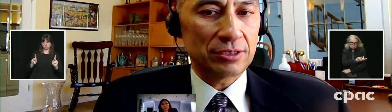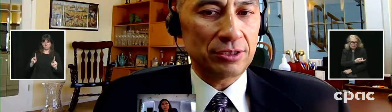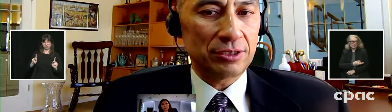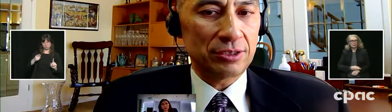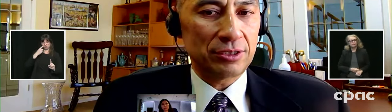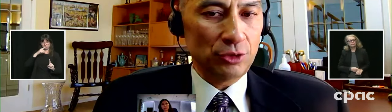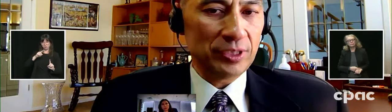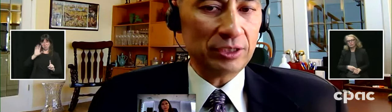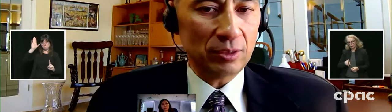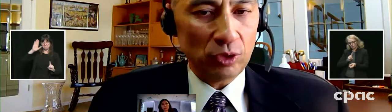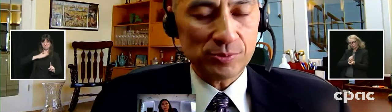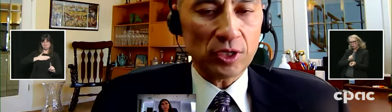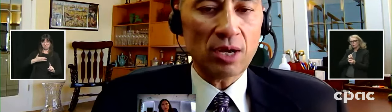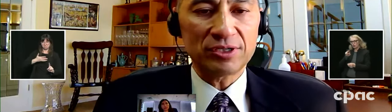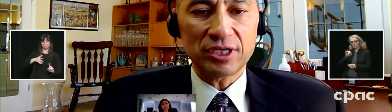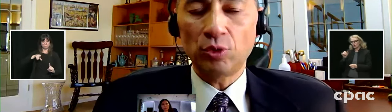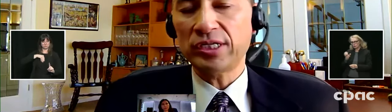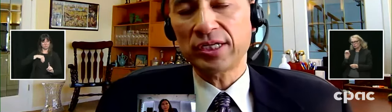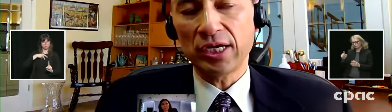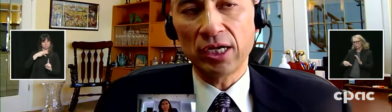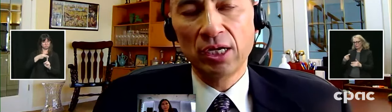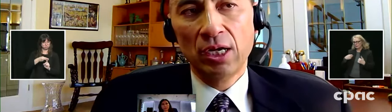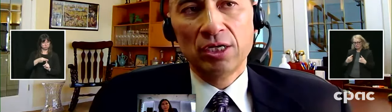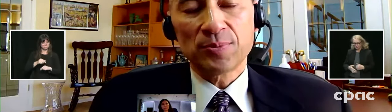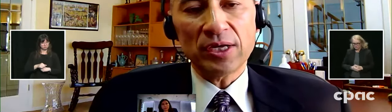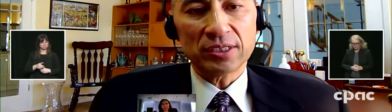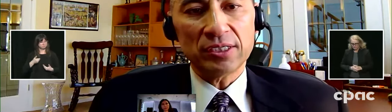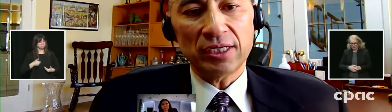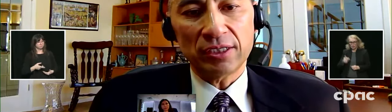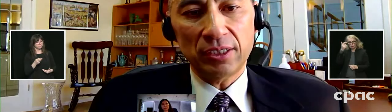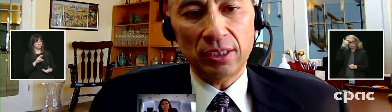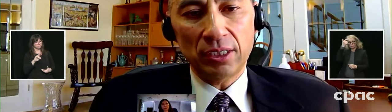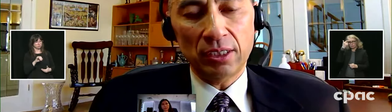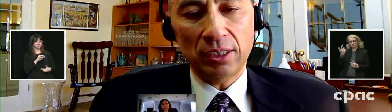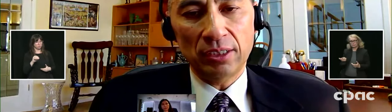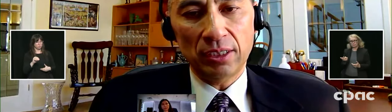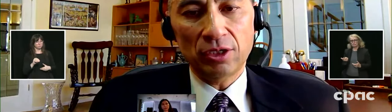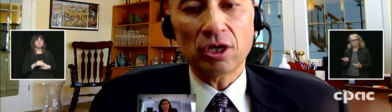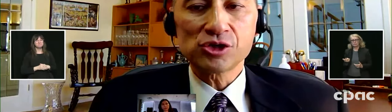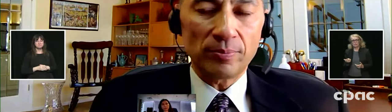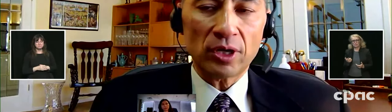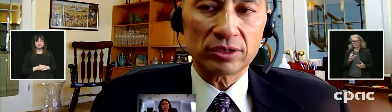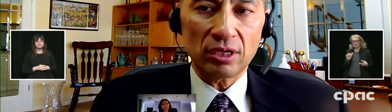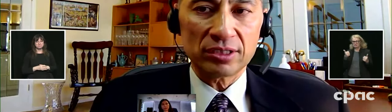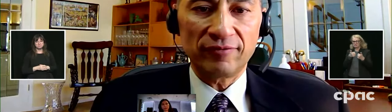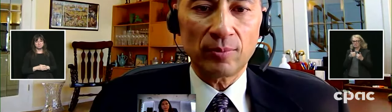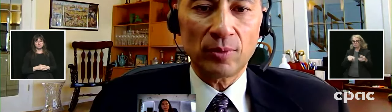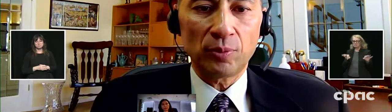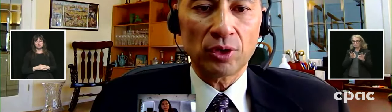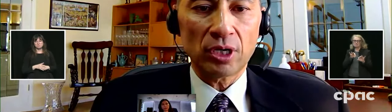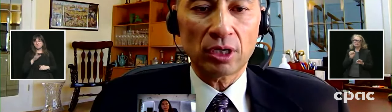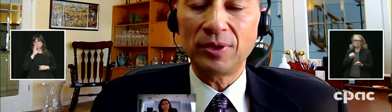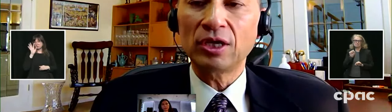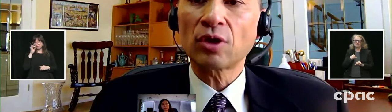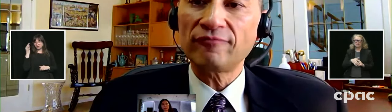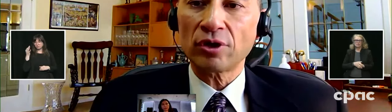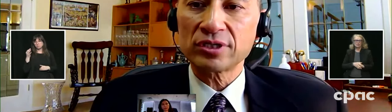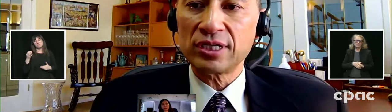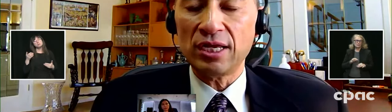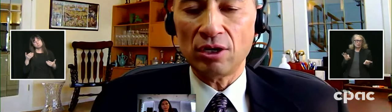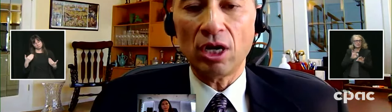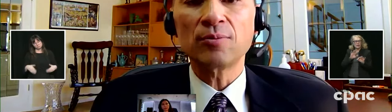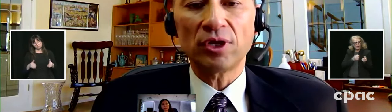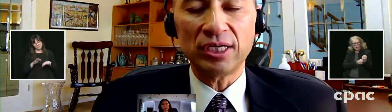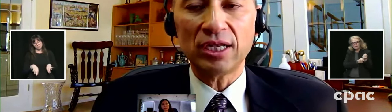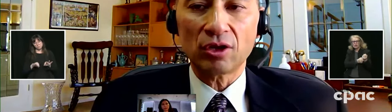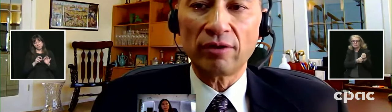C'est Dr. New, peut-être moi je peux commencer. Oui, c'est, je pense que c'est un enjeu important. C'est vraiment pour comment dire, renforcer